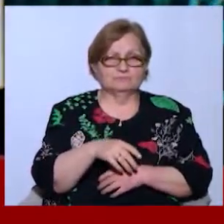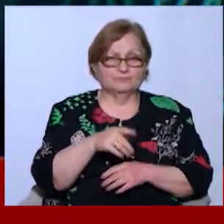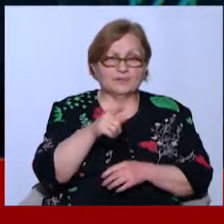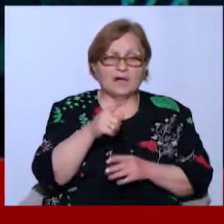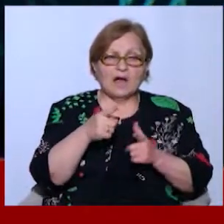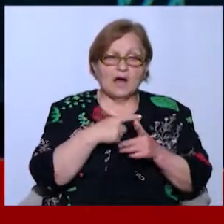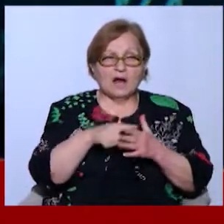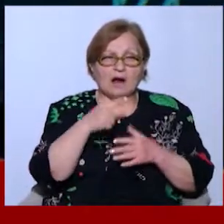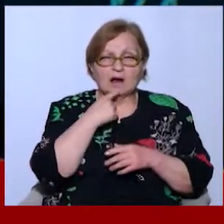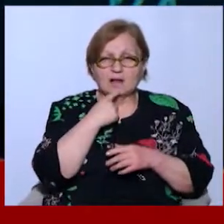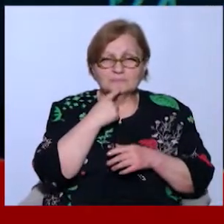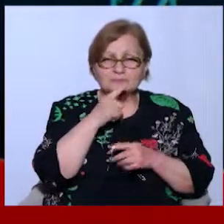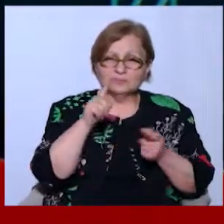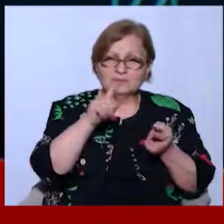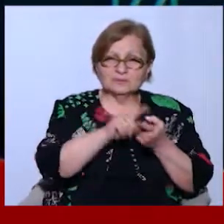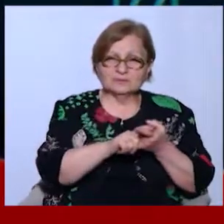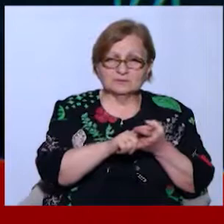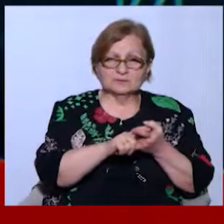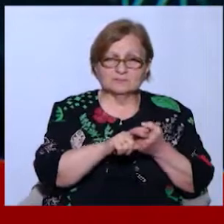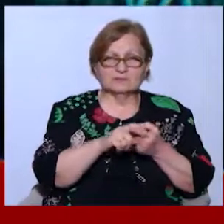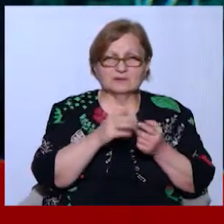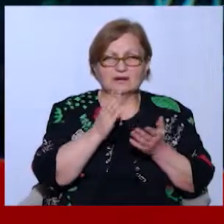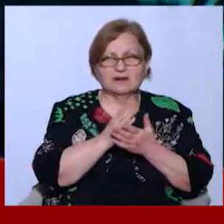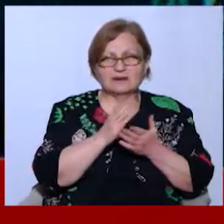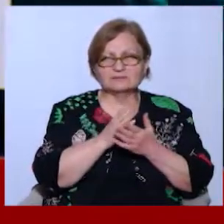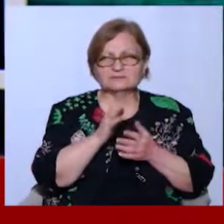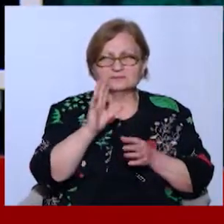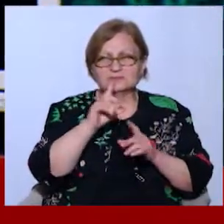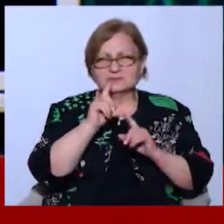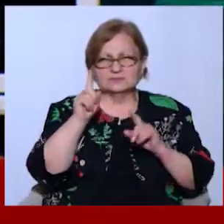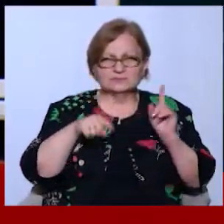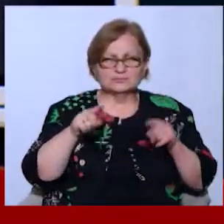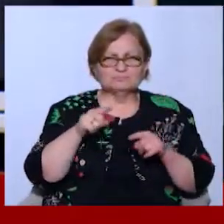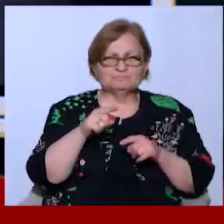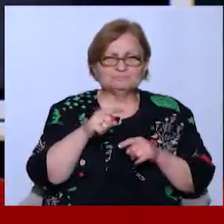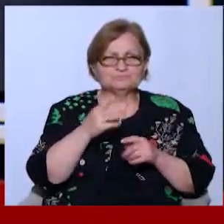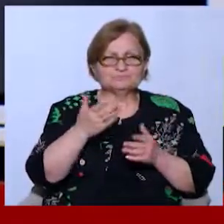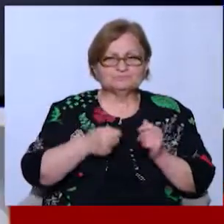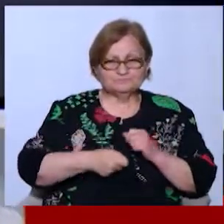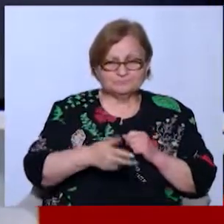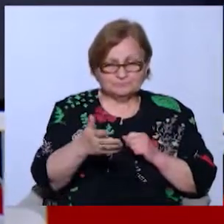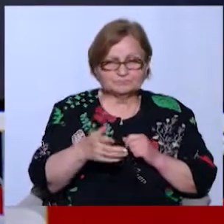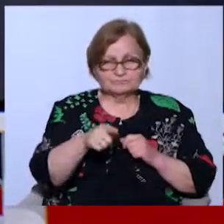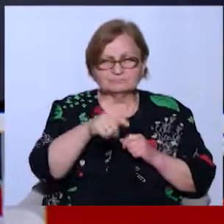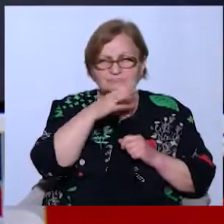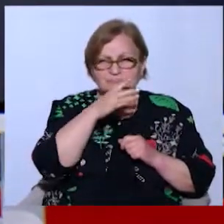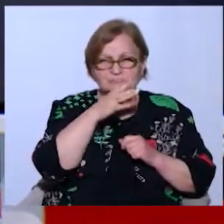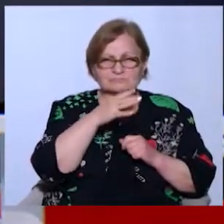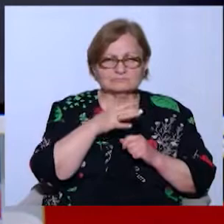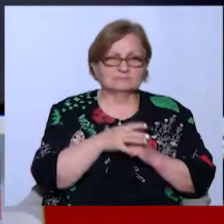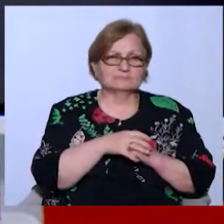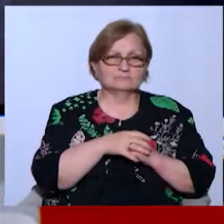ალბათობასთან კიდე ასევე დაკავშირებულია რაღაც სტერიოტიპები. თუ ალბათ გაგიგიათ, რომ აი თუ ნარდში მოვიდა